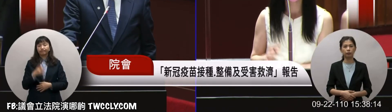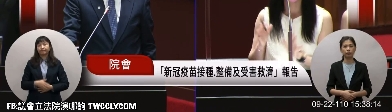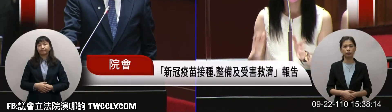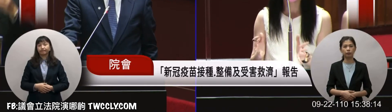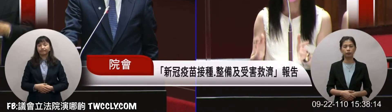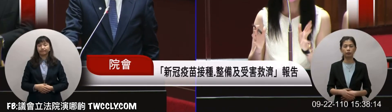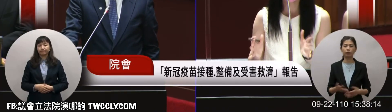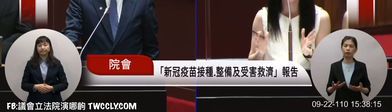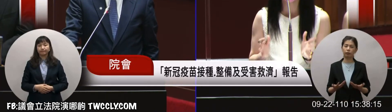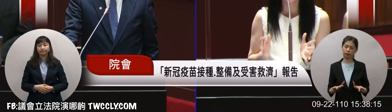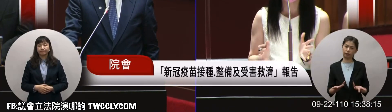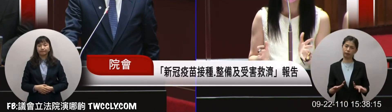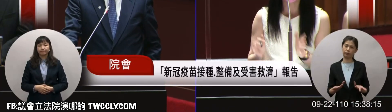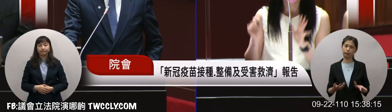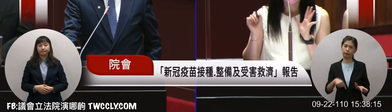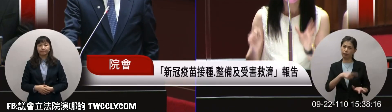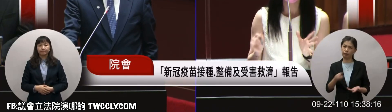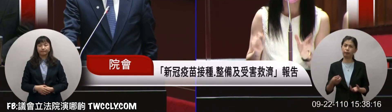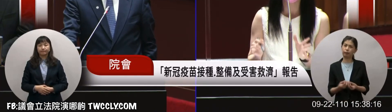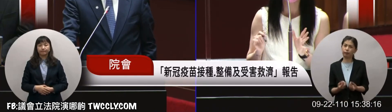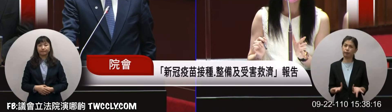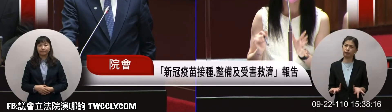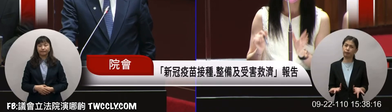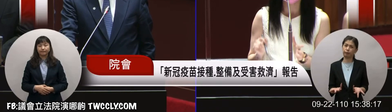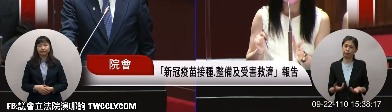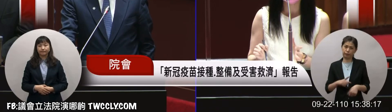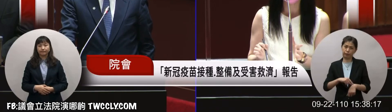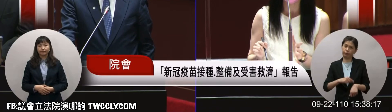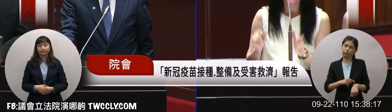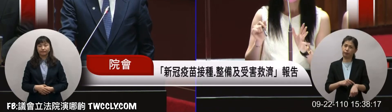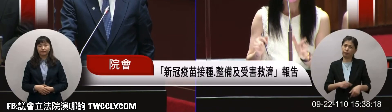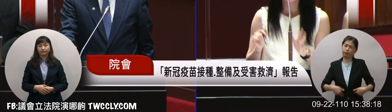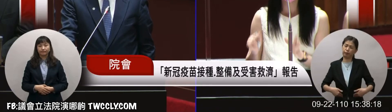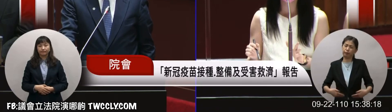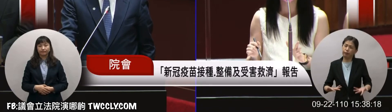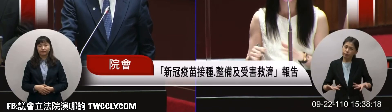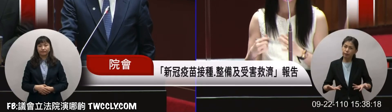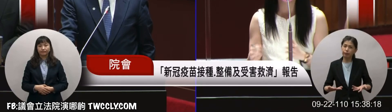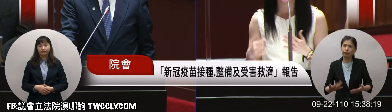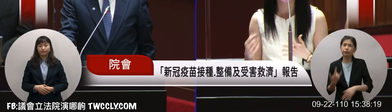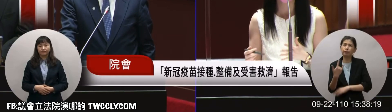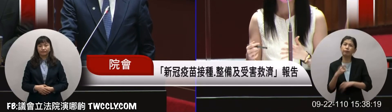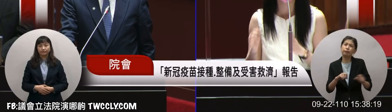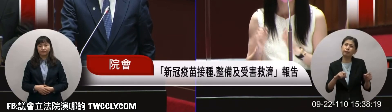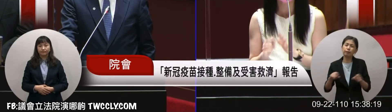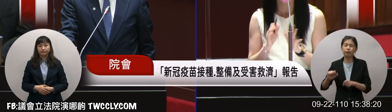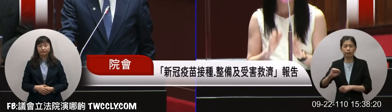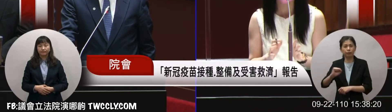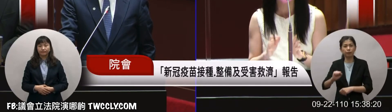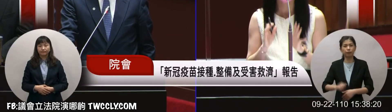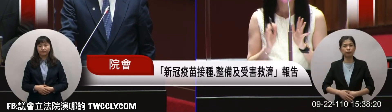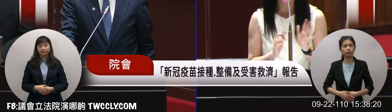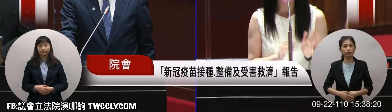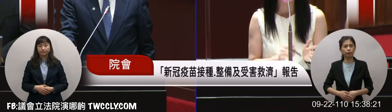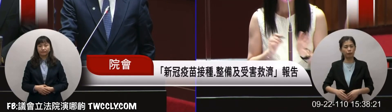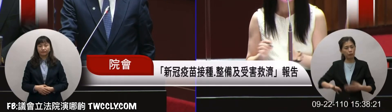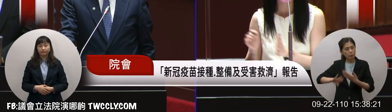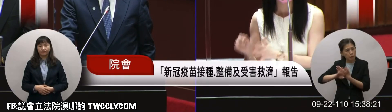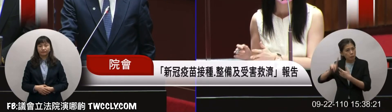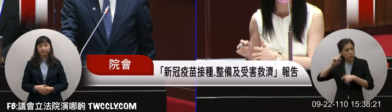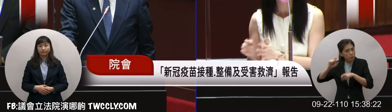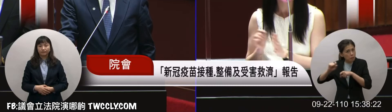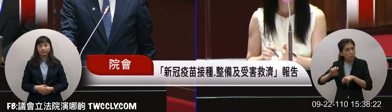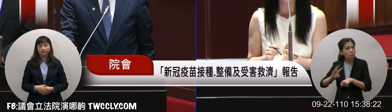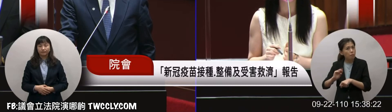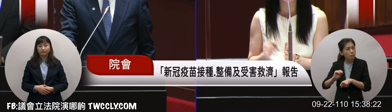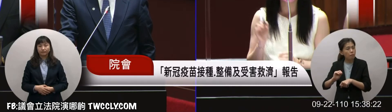对，那所以啊，所以现在大家就问，因为这个时间非常的紧迫，那我们不能说我们慢慢的谈判，因为我们要有备案 A、B、